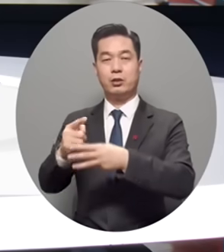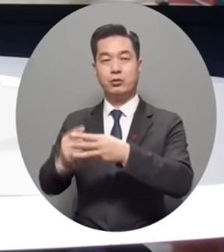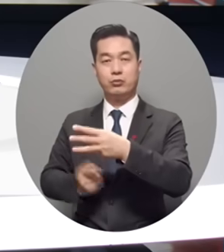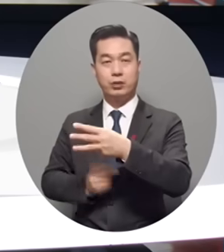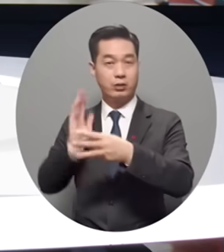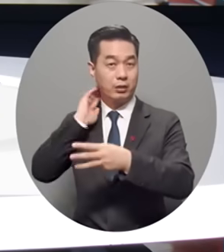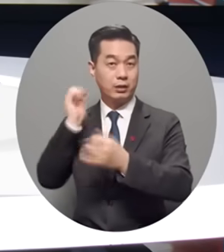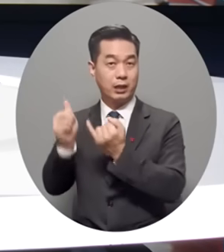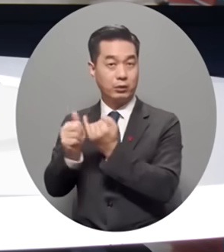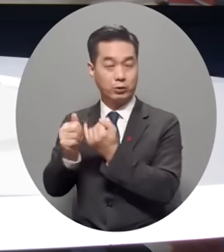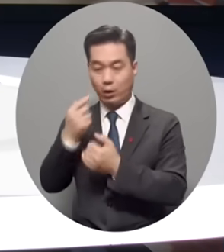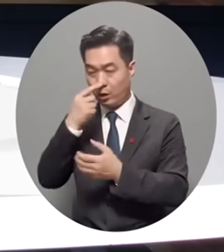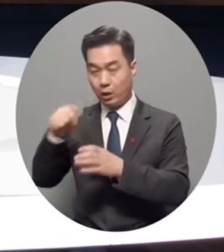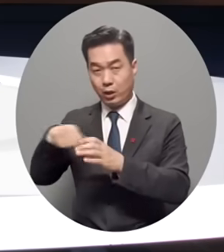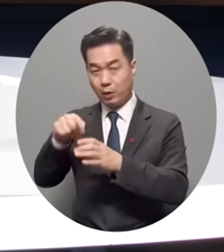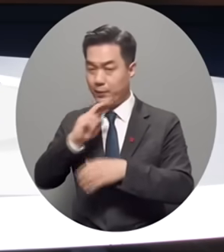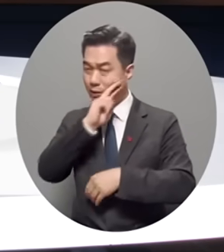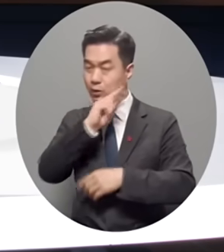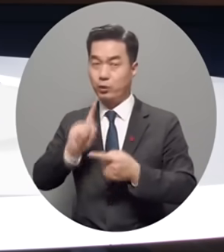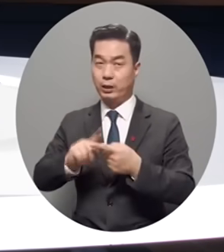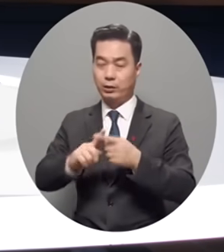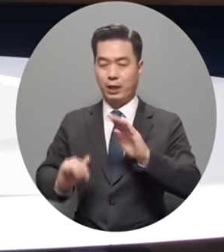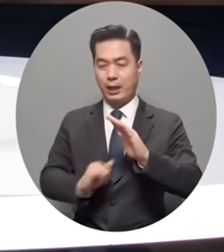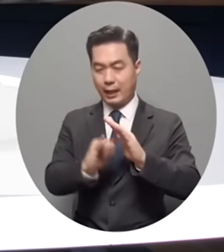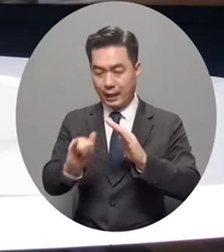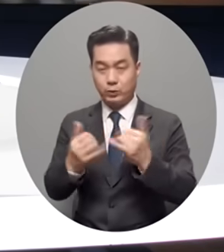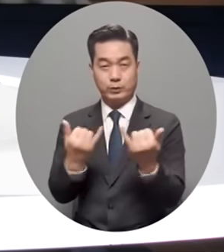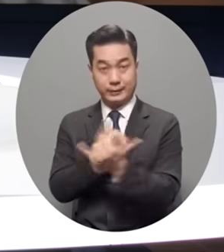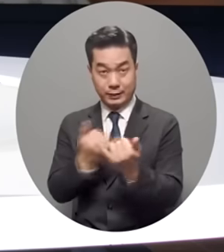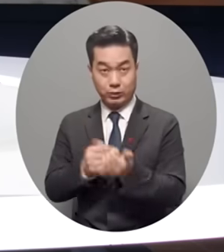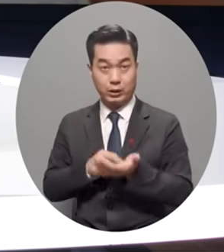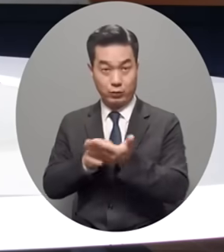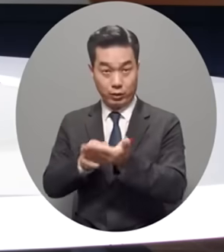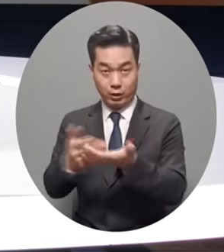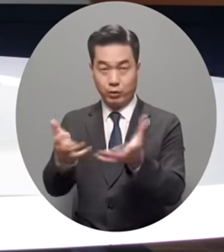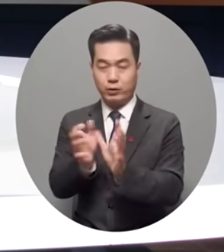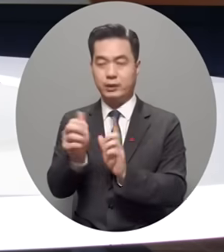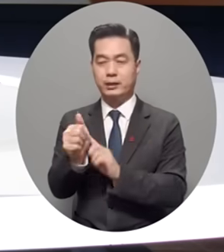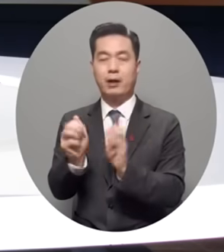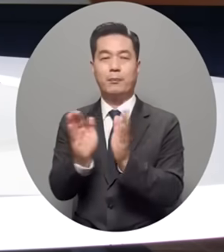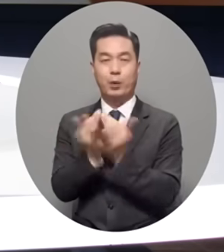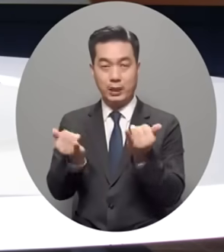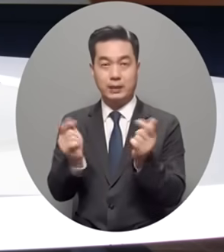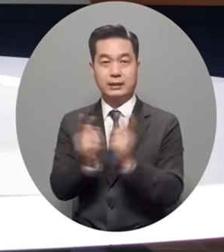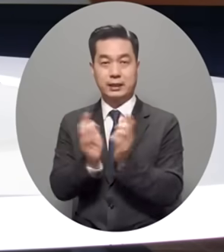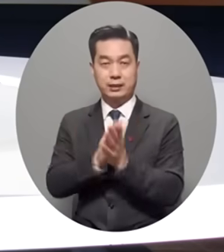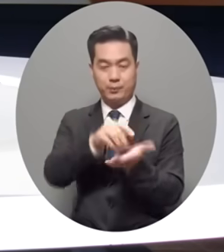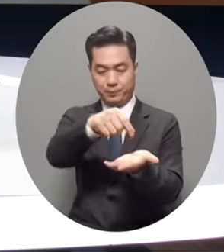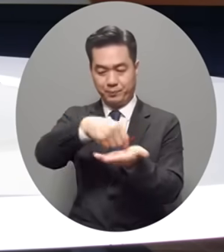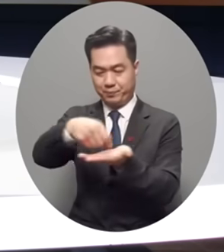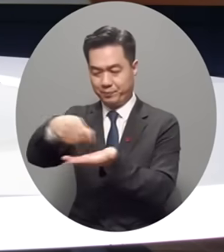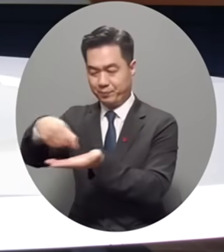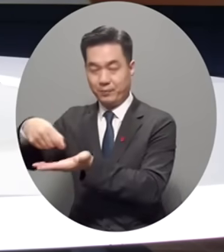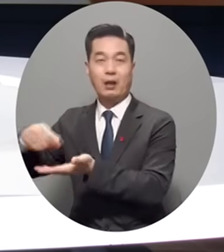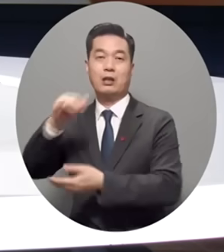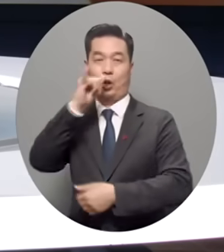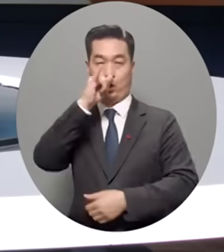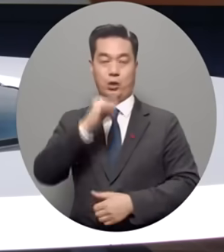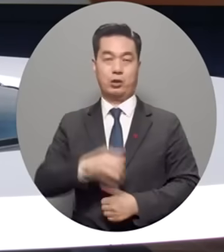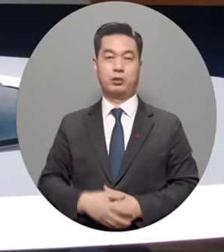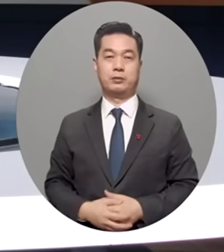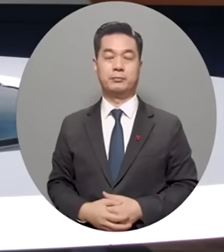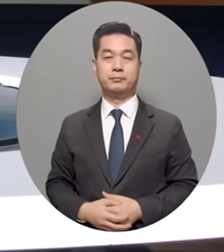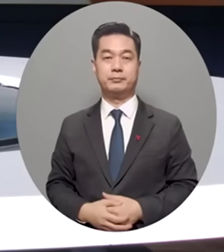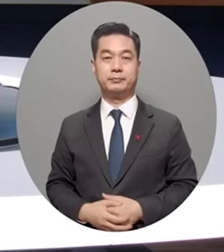대해서는 가족과 친지들이 넣은 관련 민원 등을 위원장 본인이 직접 챙겼던 것으로 확인됐습니다. 이재욱